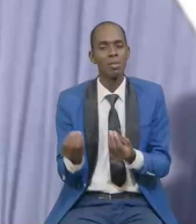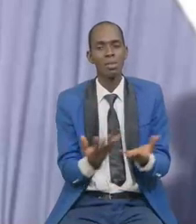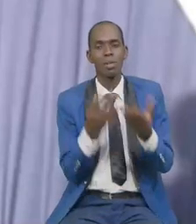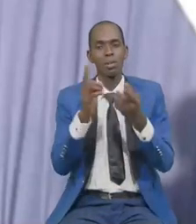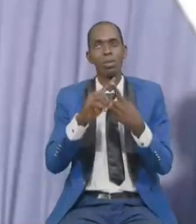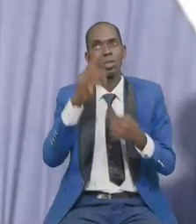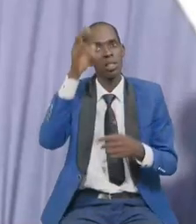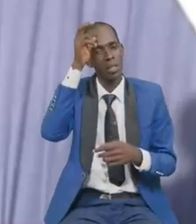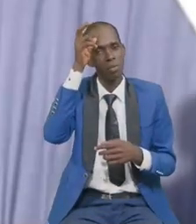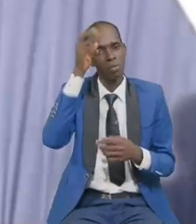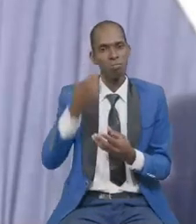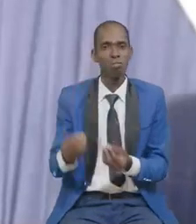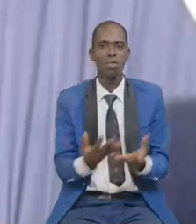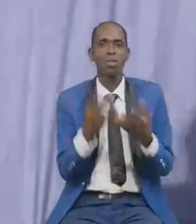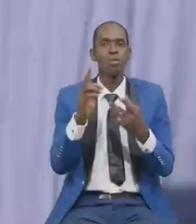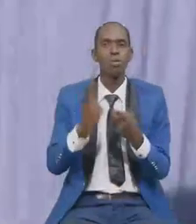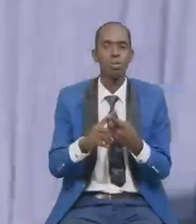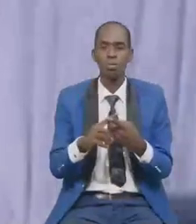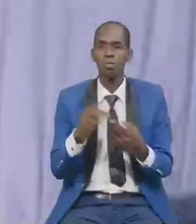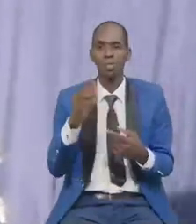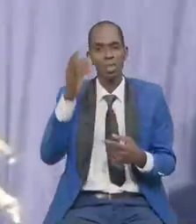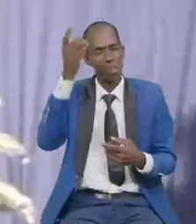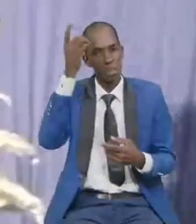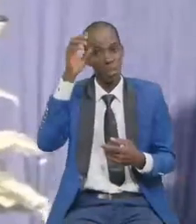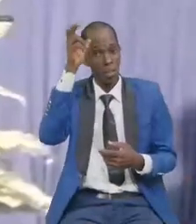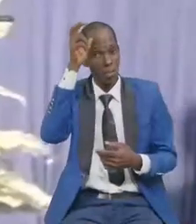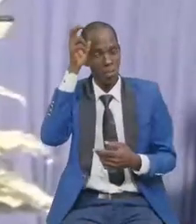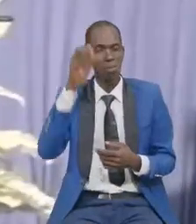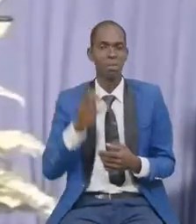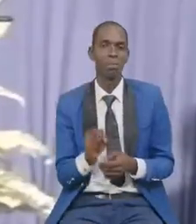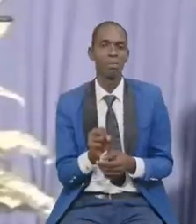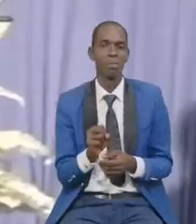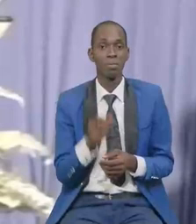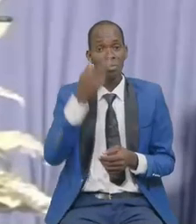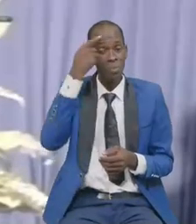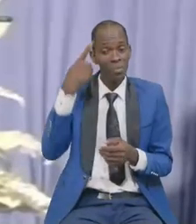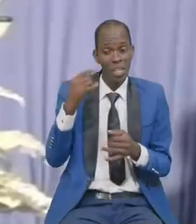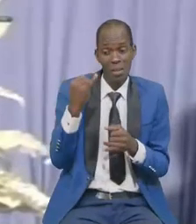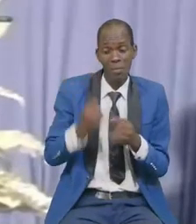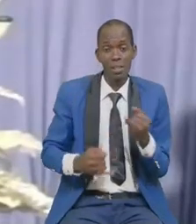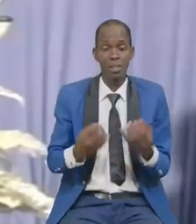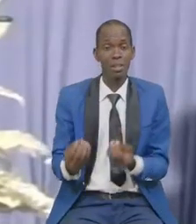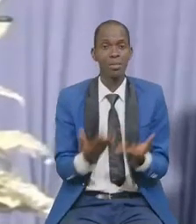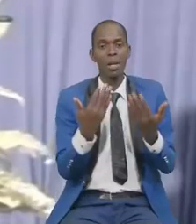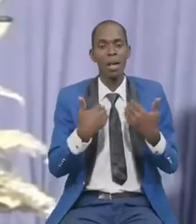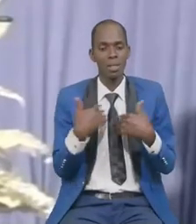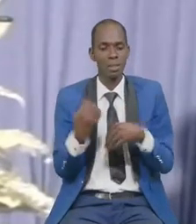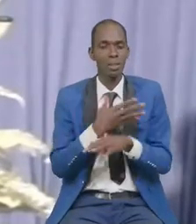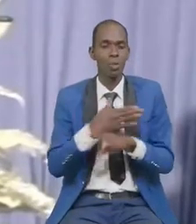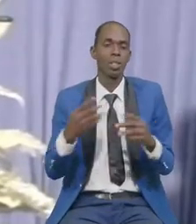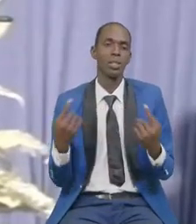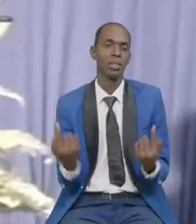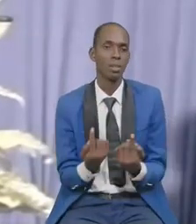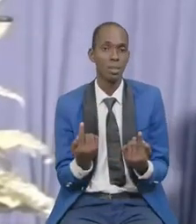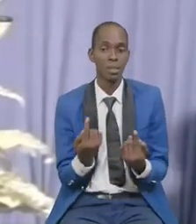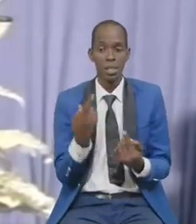au démon. Parce que maintenant, le sacrifice final pour ôter nos péchés, le sacrifice